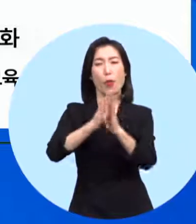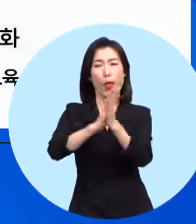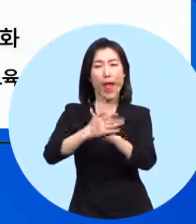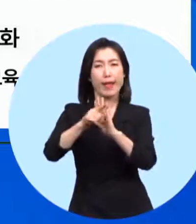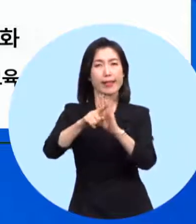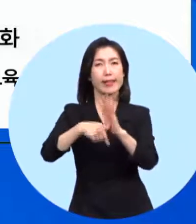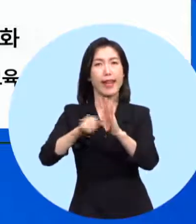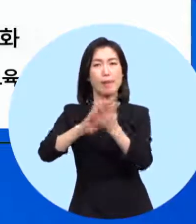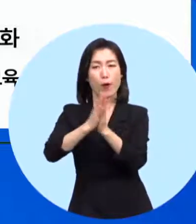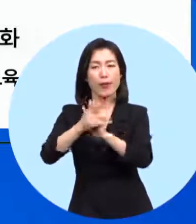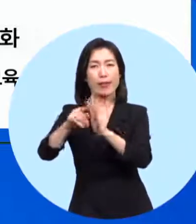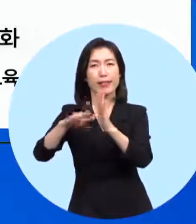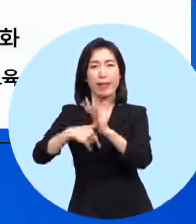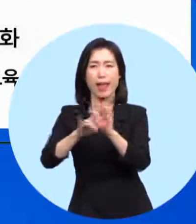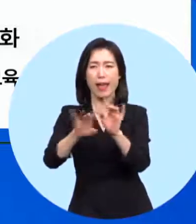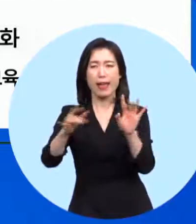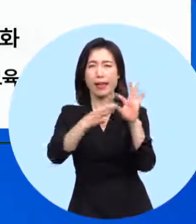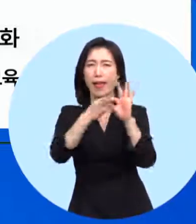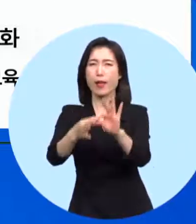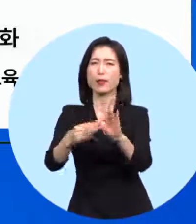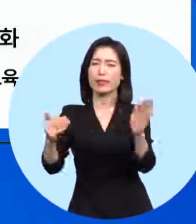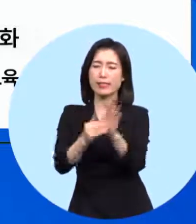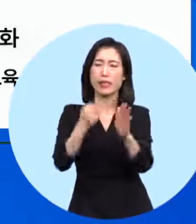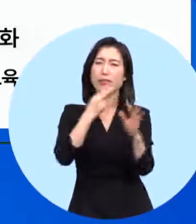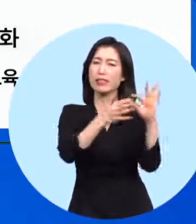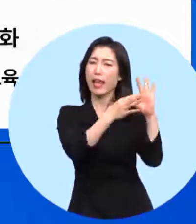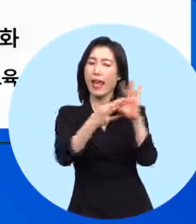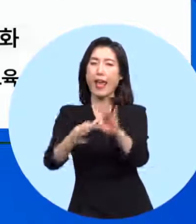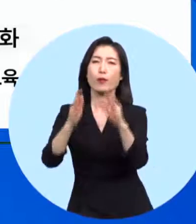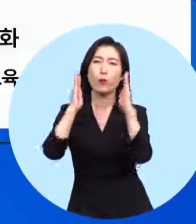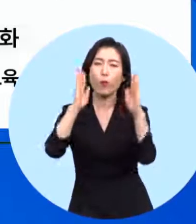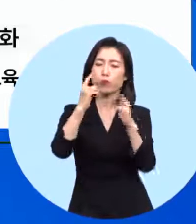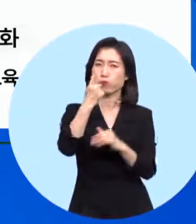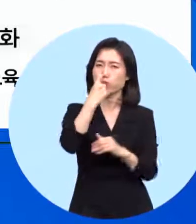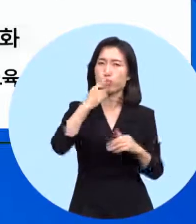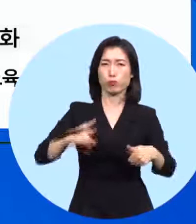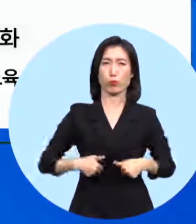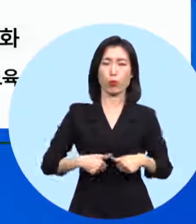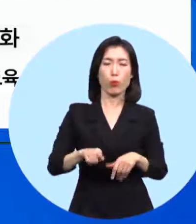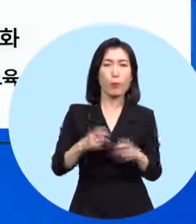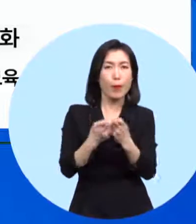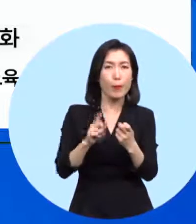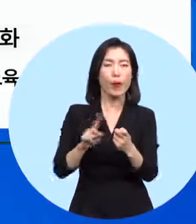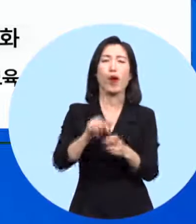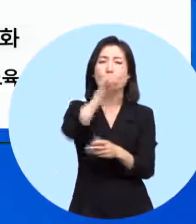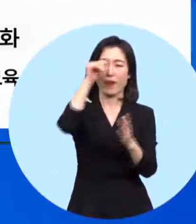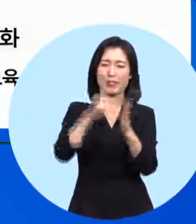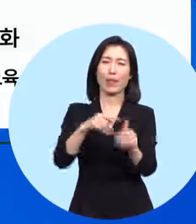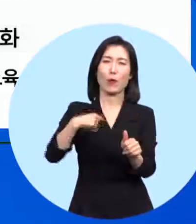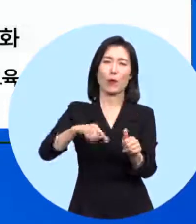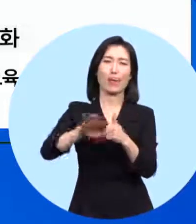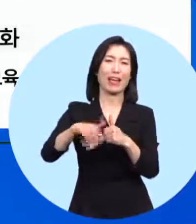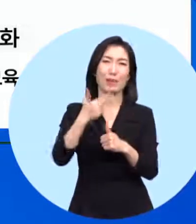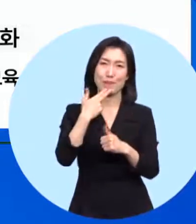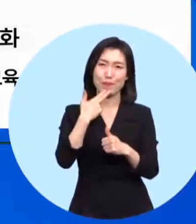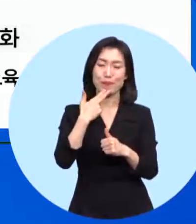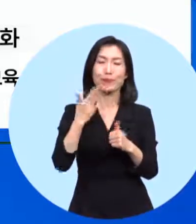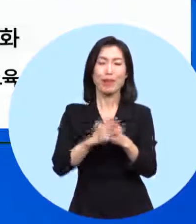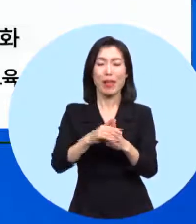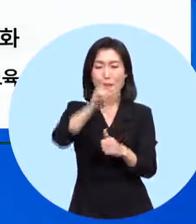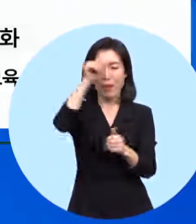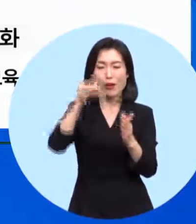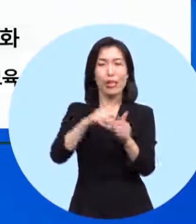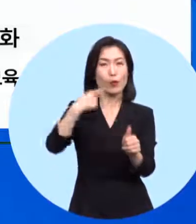중단 없이 끊임없는 교육이 이루어져야 되는데 저는 그 교육의 장이 저는 평생 교육의 장이 될 거고 그 평생 교육이